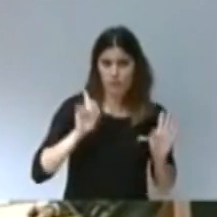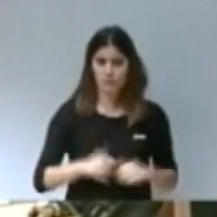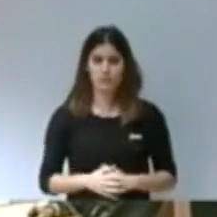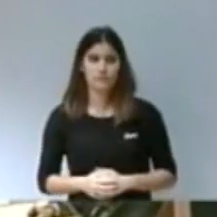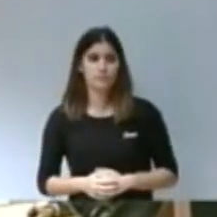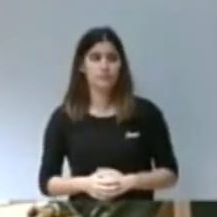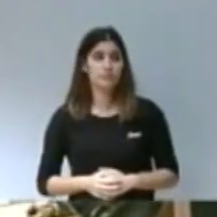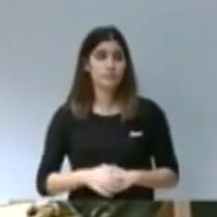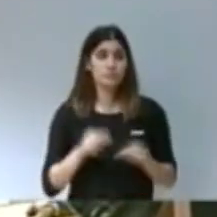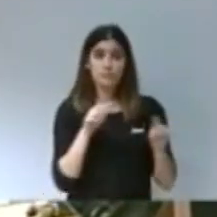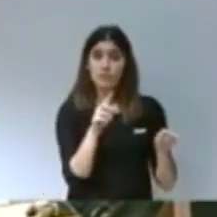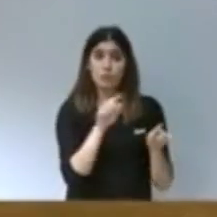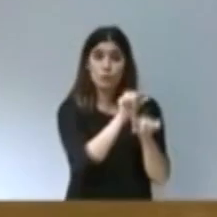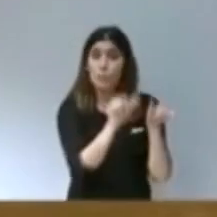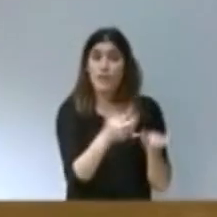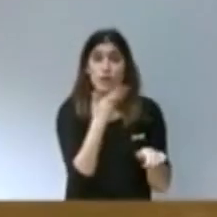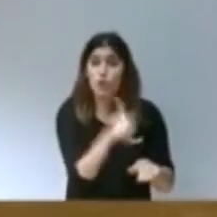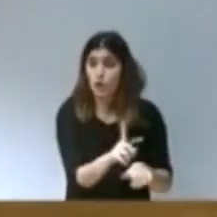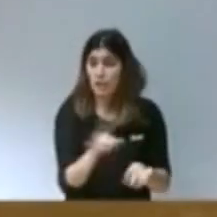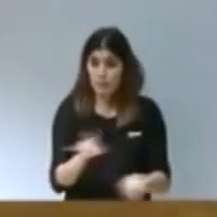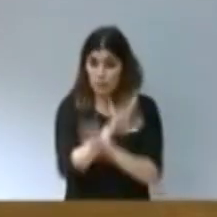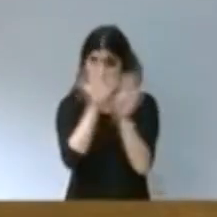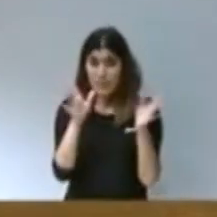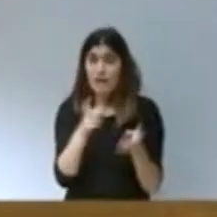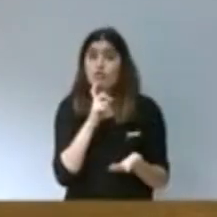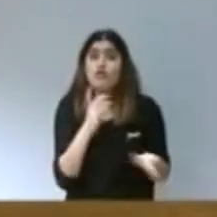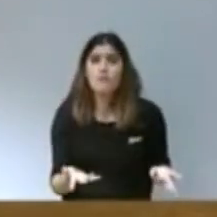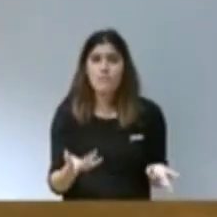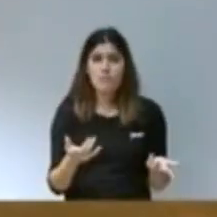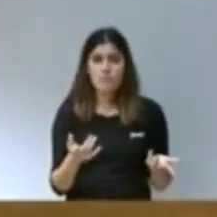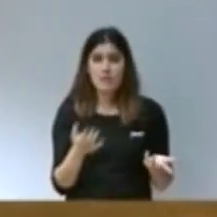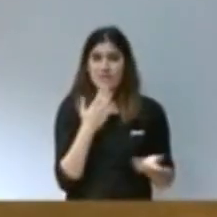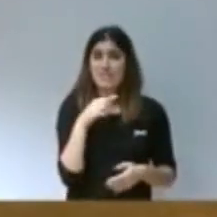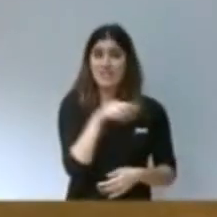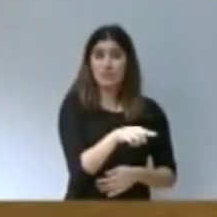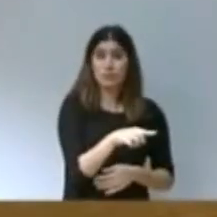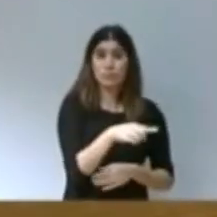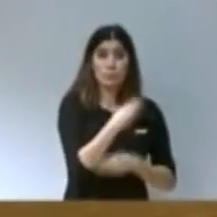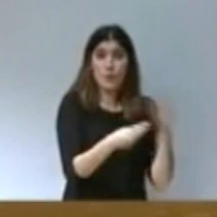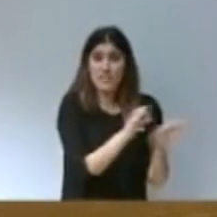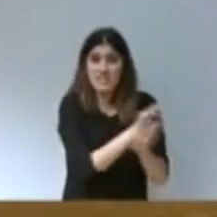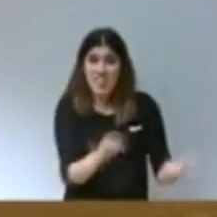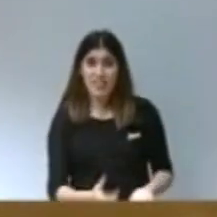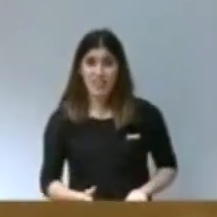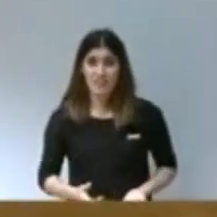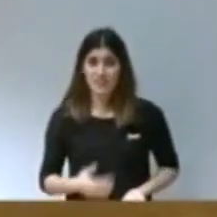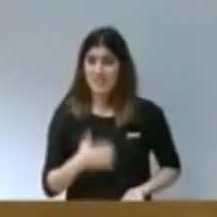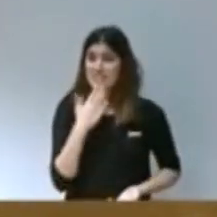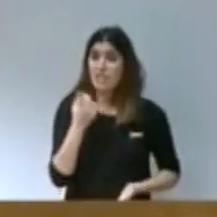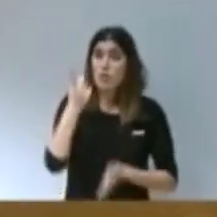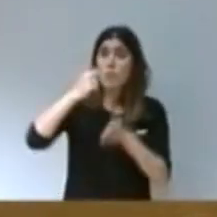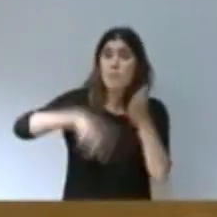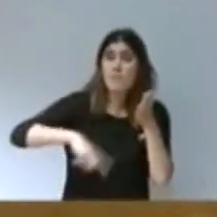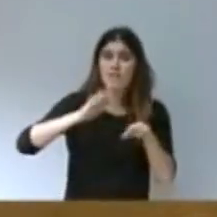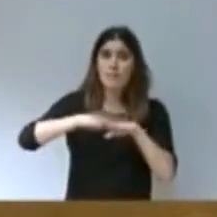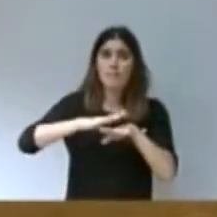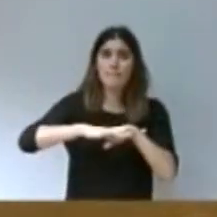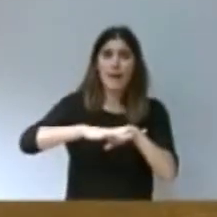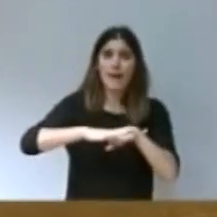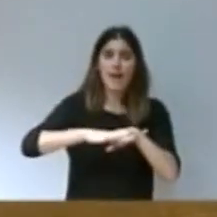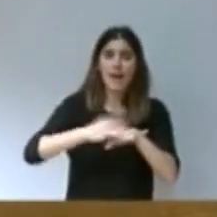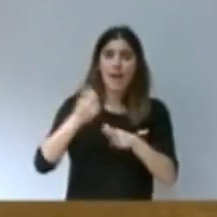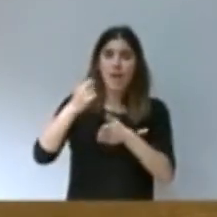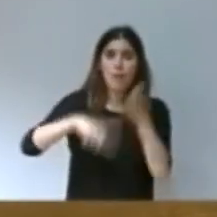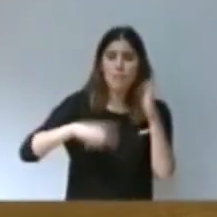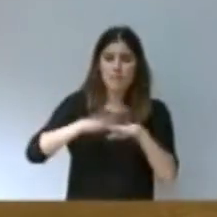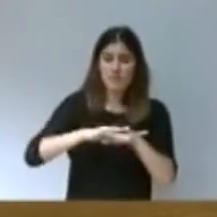Per tant, vostè no coneix el model. Clar que no el coneix. Com el va conèixer? Si vostè no pega un pal a l'aigua, si va tindre un mes per obrir